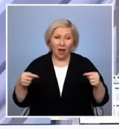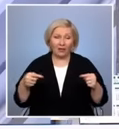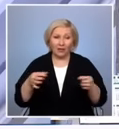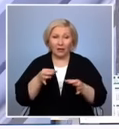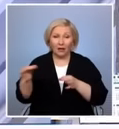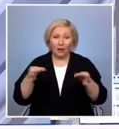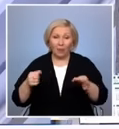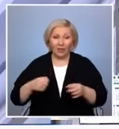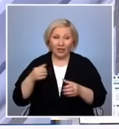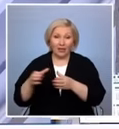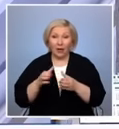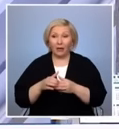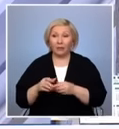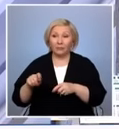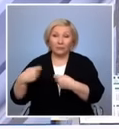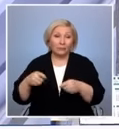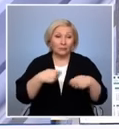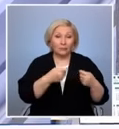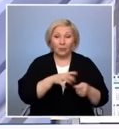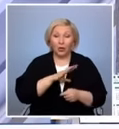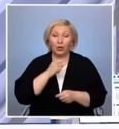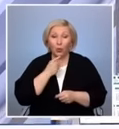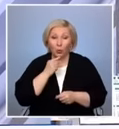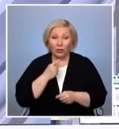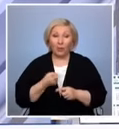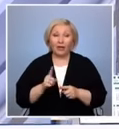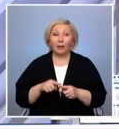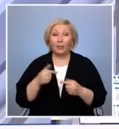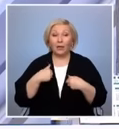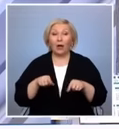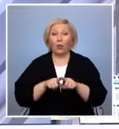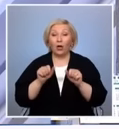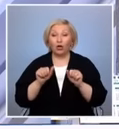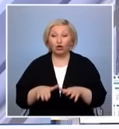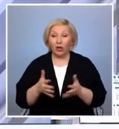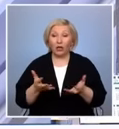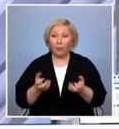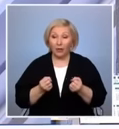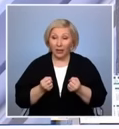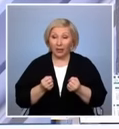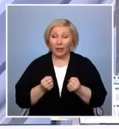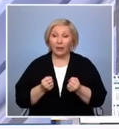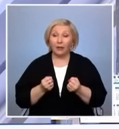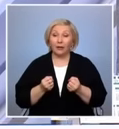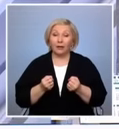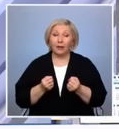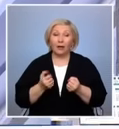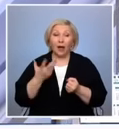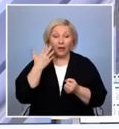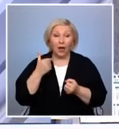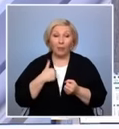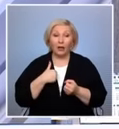нас, в принципе, не принято говорить о потерях на специальной военной операции. А еще Хабиров сообщил, что сейчас в зоне